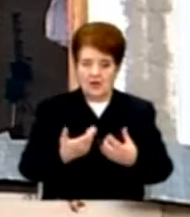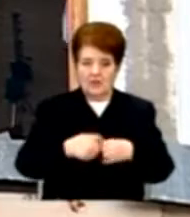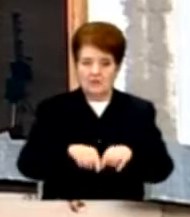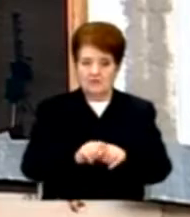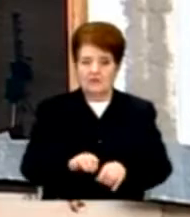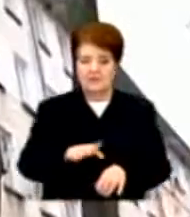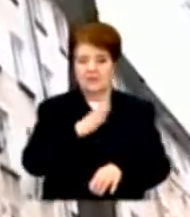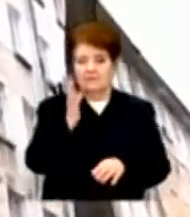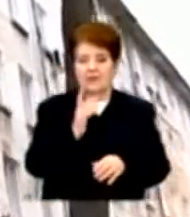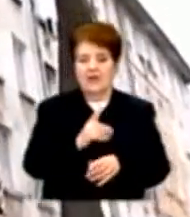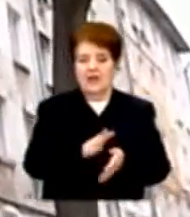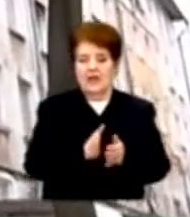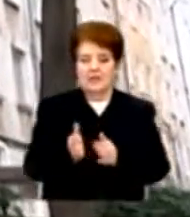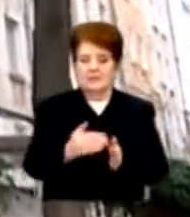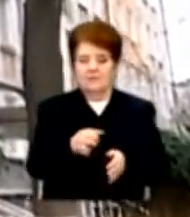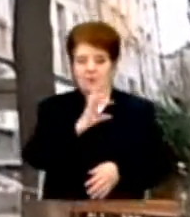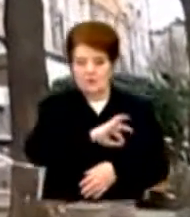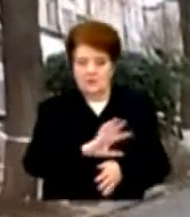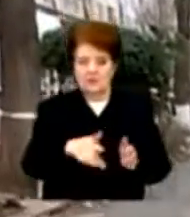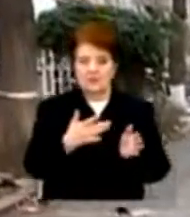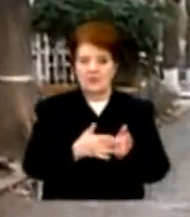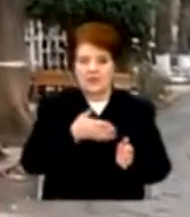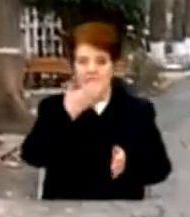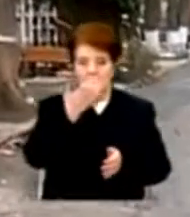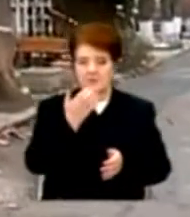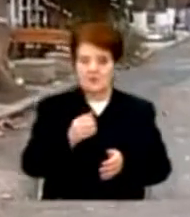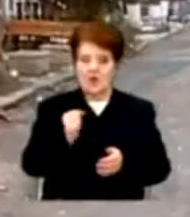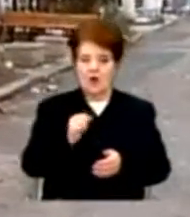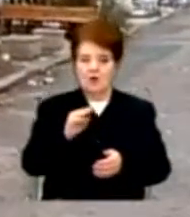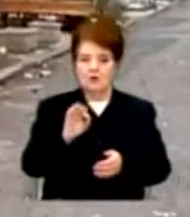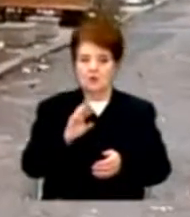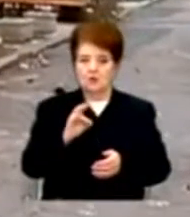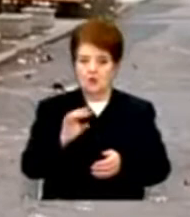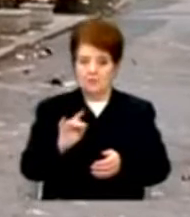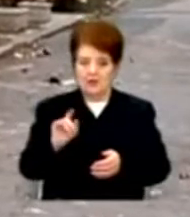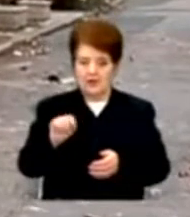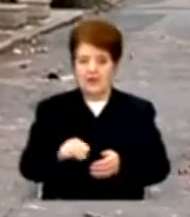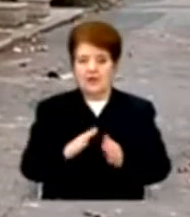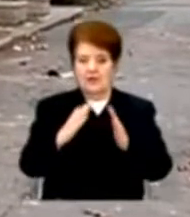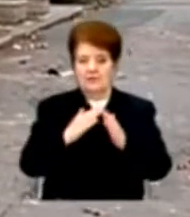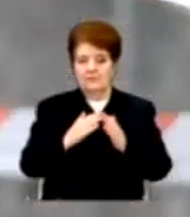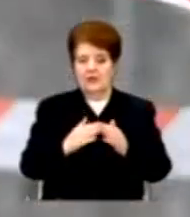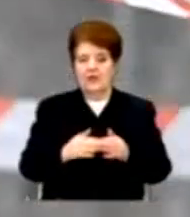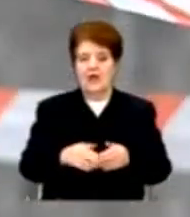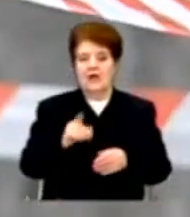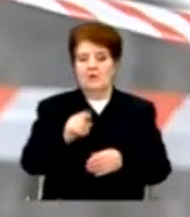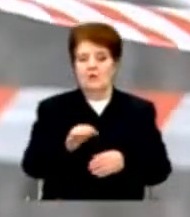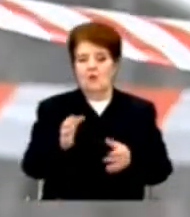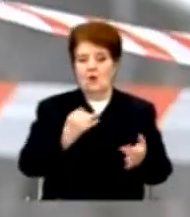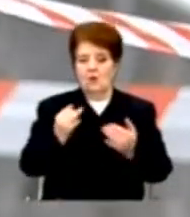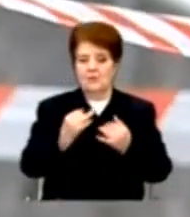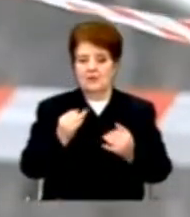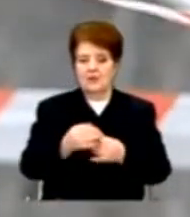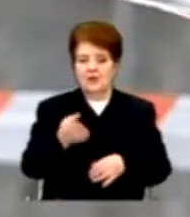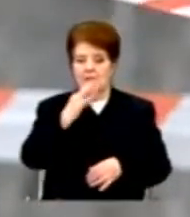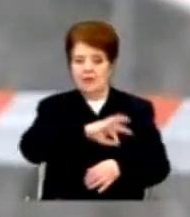încât să fie restricționată folosirea centralelor termice autonome în blocurile de locuințe. Premierul a solicitat o comunicare mai eficientă